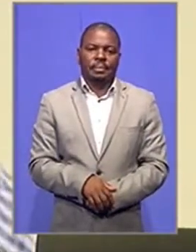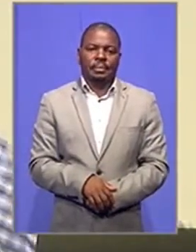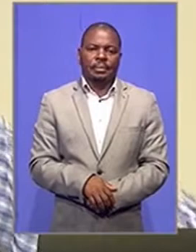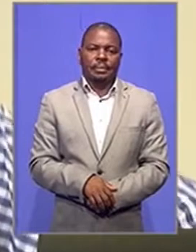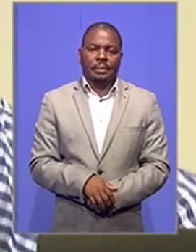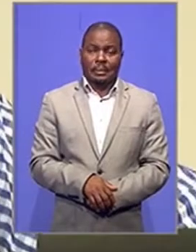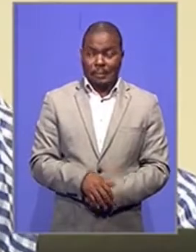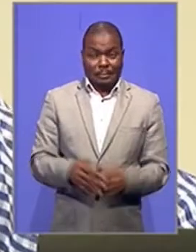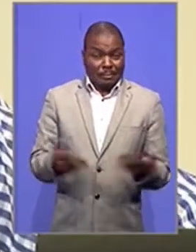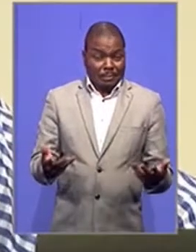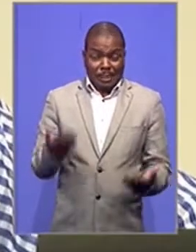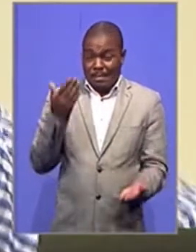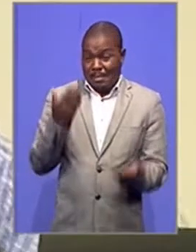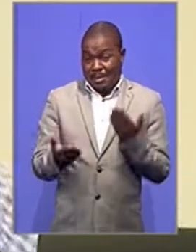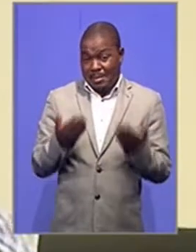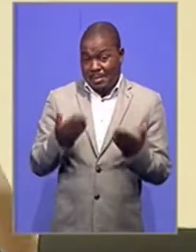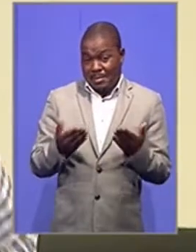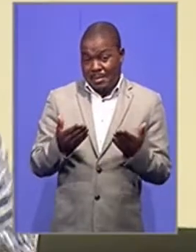Is it because